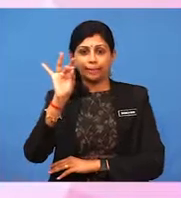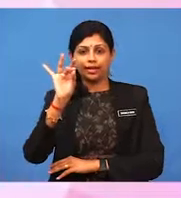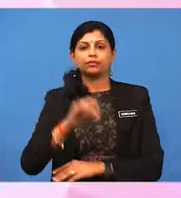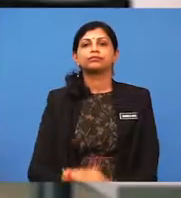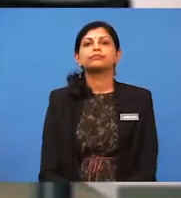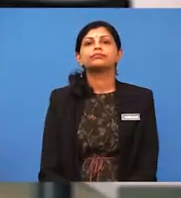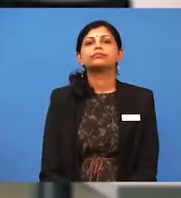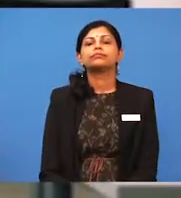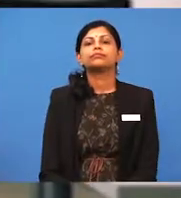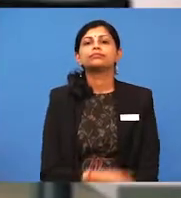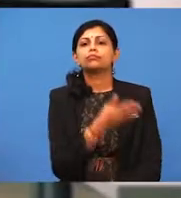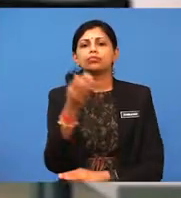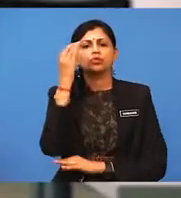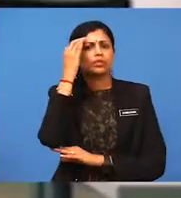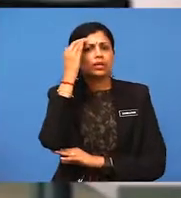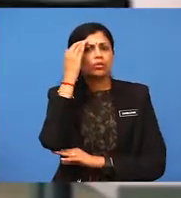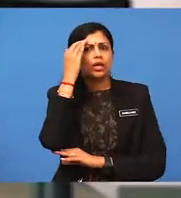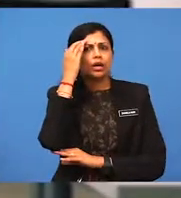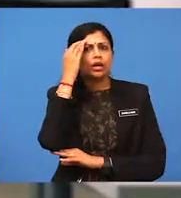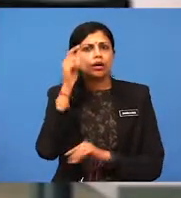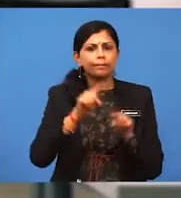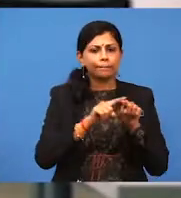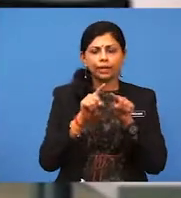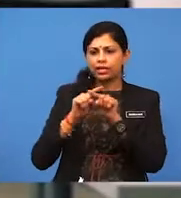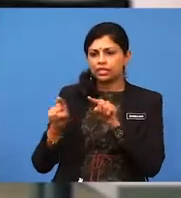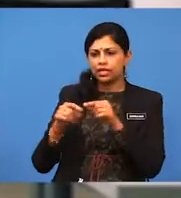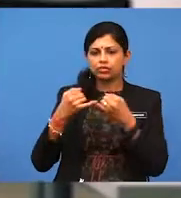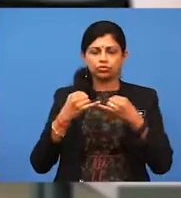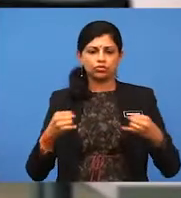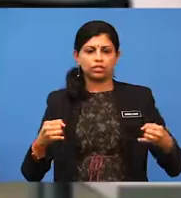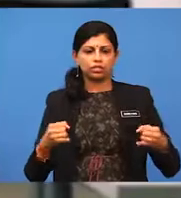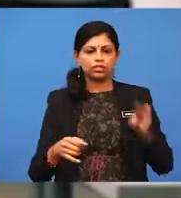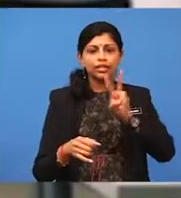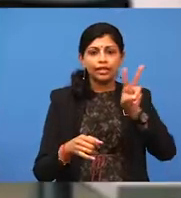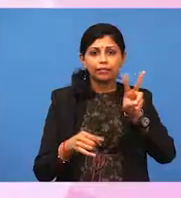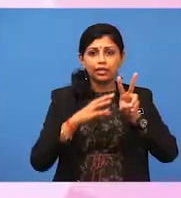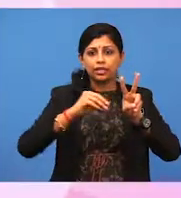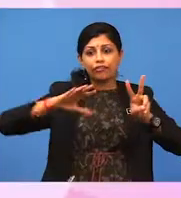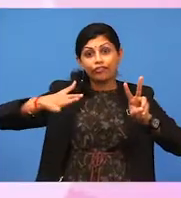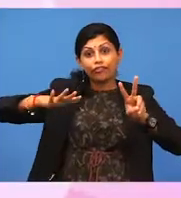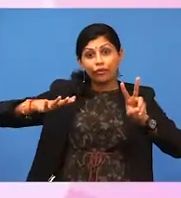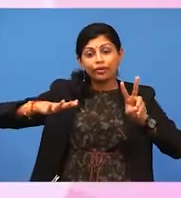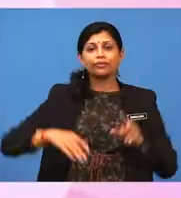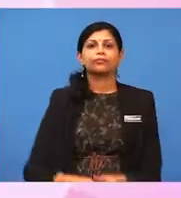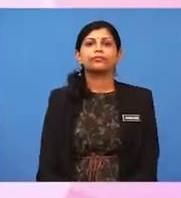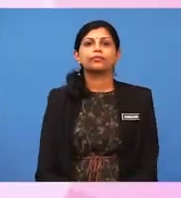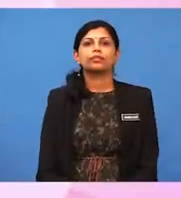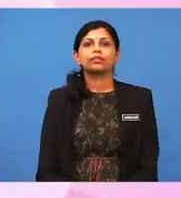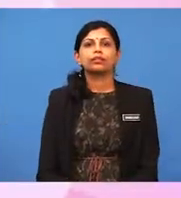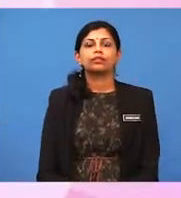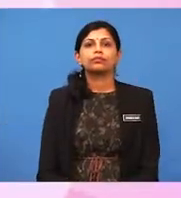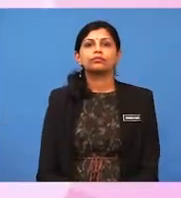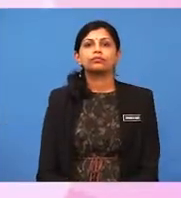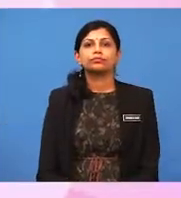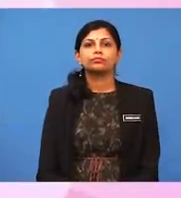34.98. Tahukah murid-murid perbezaan antara jenis data double dan float? Jenis data double